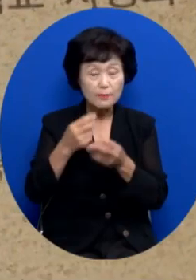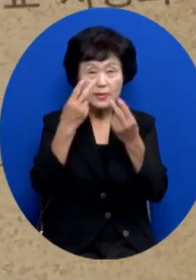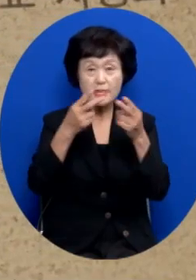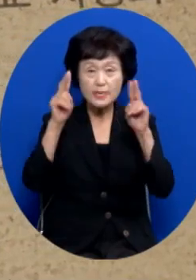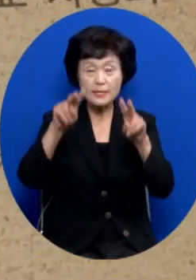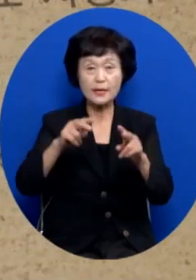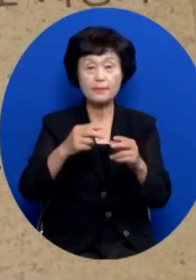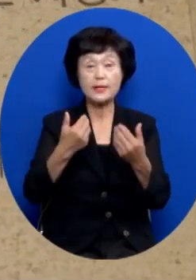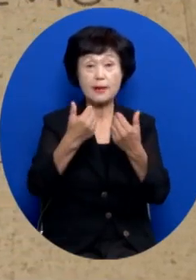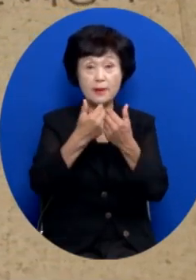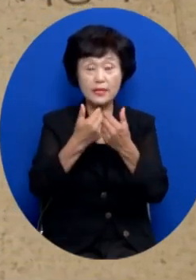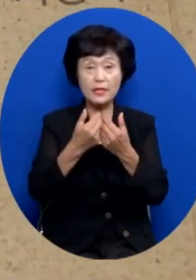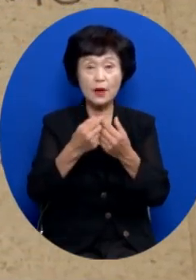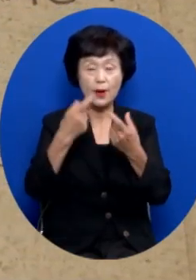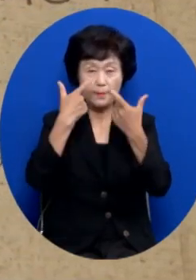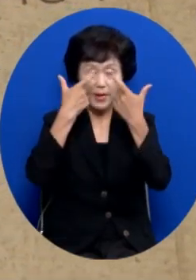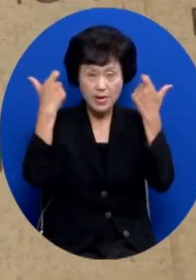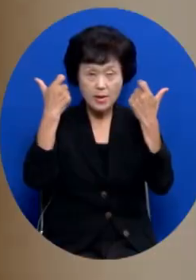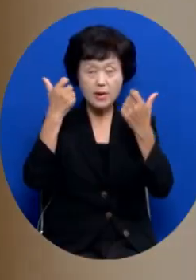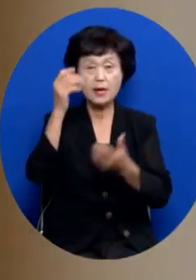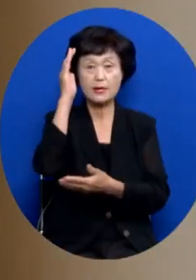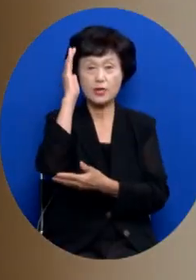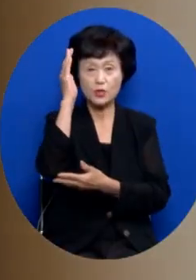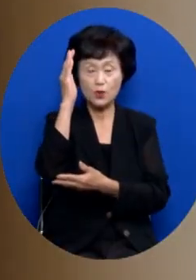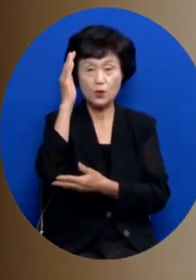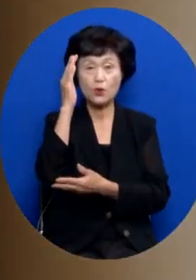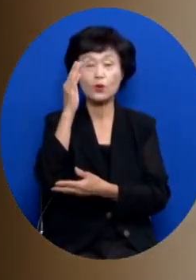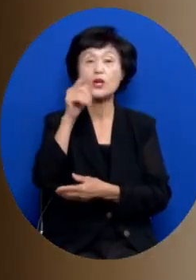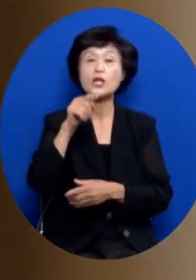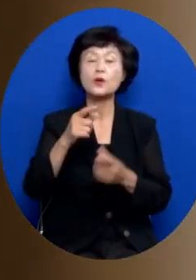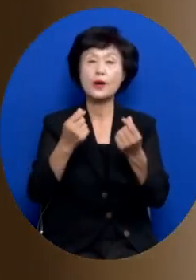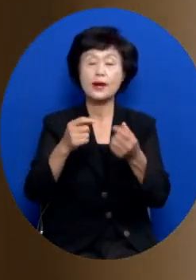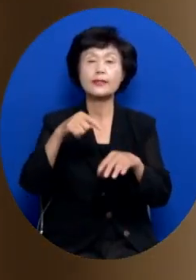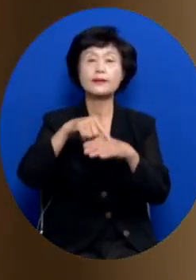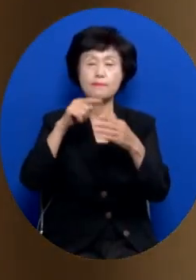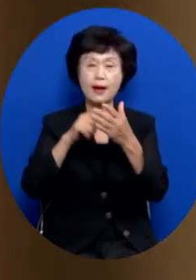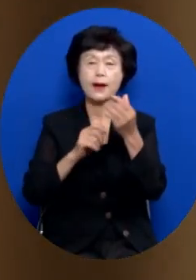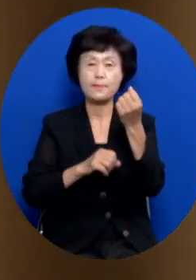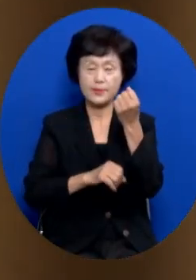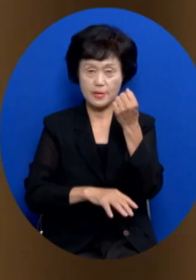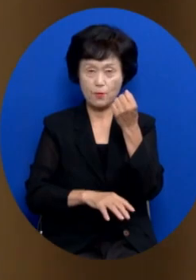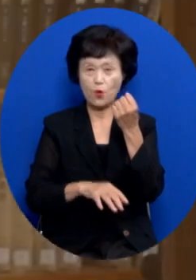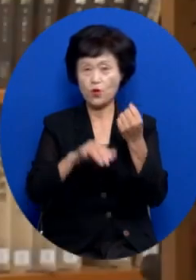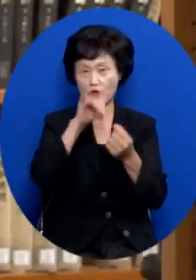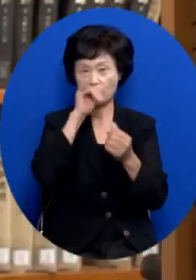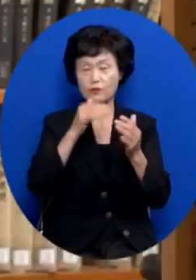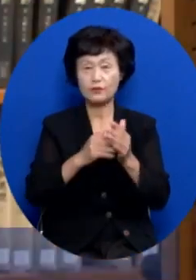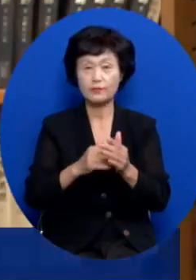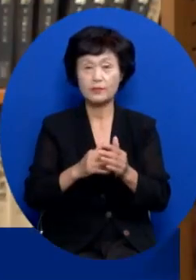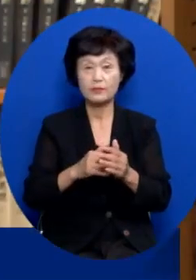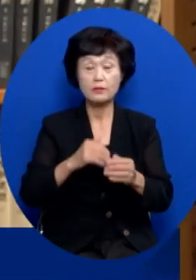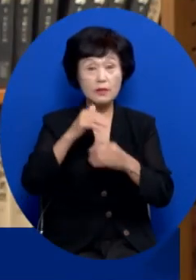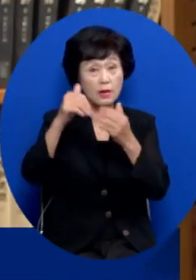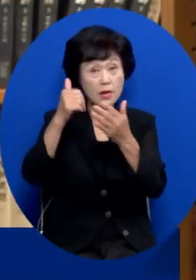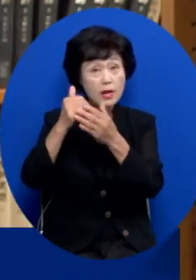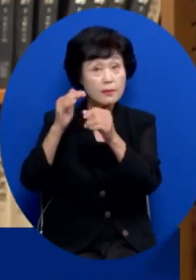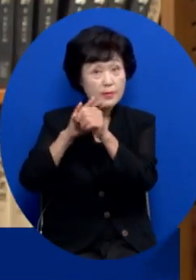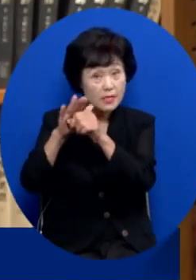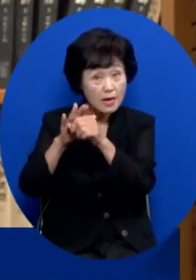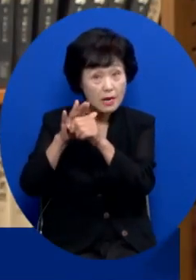신사참배 거부와 일사각오의 설교 역시 이러한 마음이 바탕이 됐습니다. 그러니까 우리가 하나님을 사랑하면